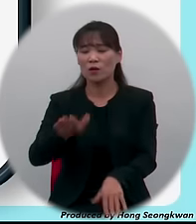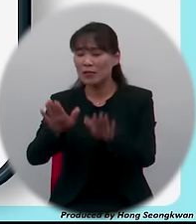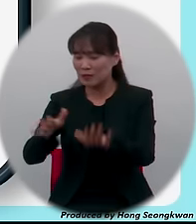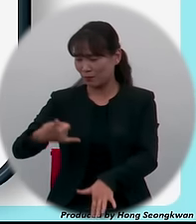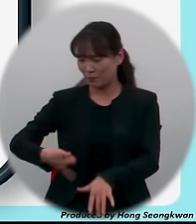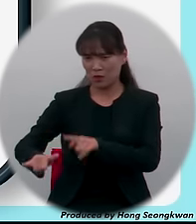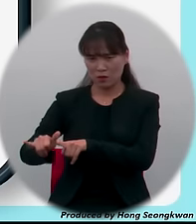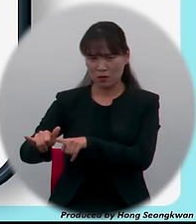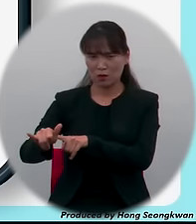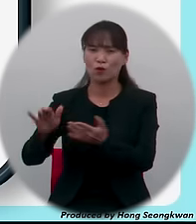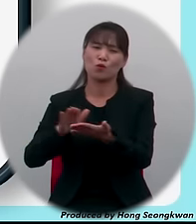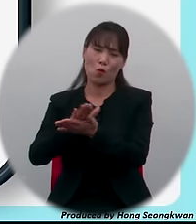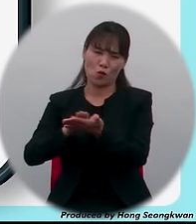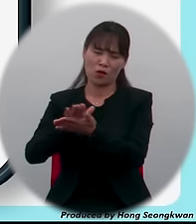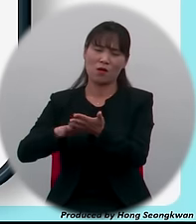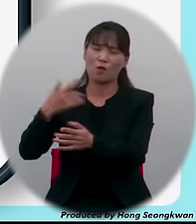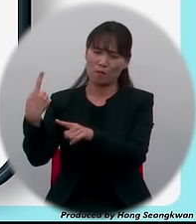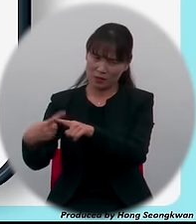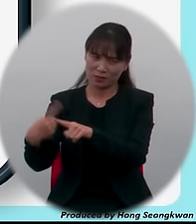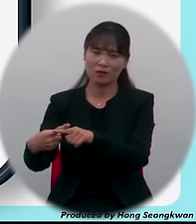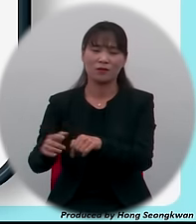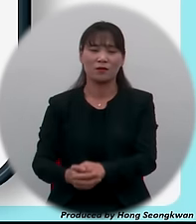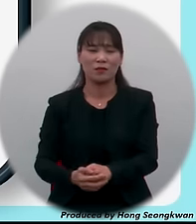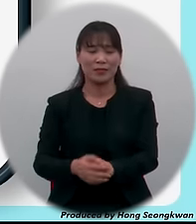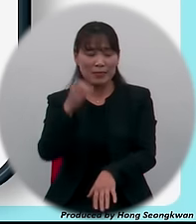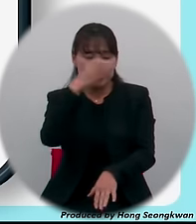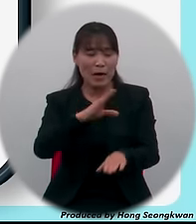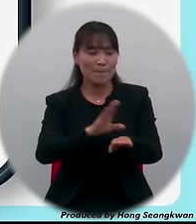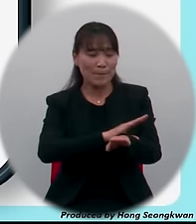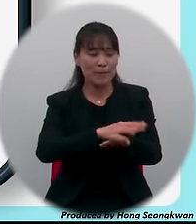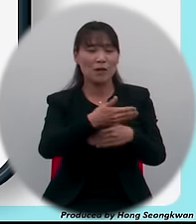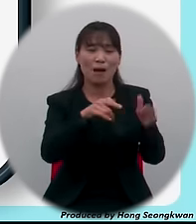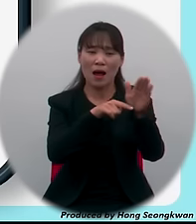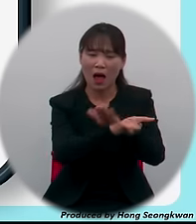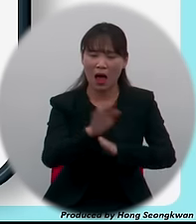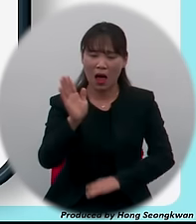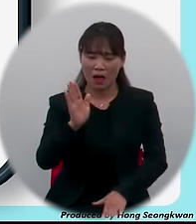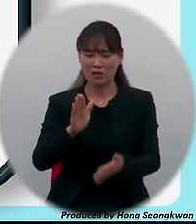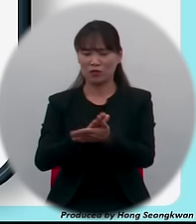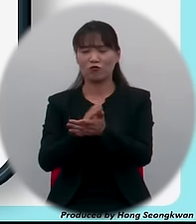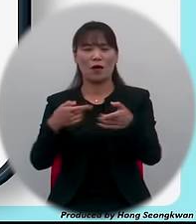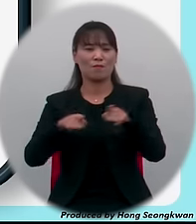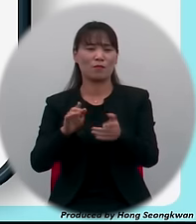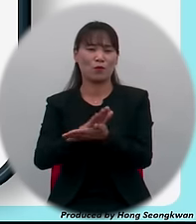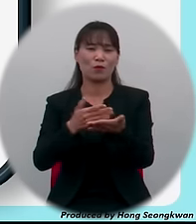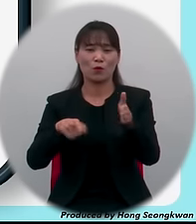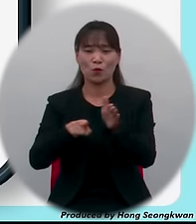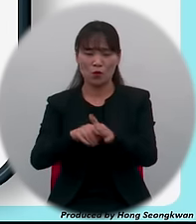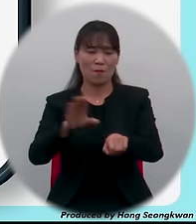청소년들에게 디지털 게임은 놀이 그 자체입니다 아이들은 그냥 PC 방에 가는게 아니라 친구들과 놀기 위한